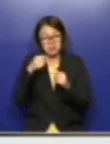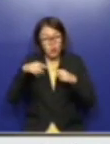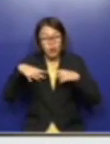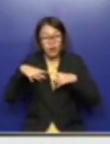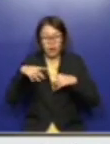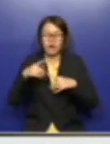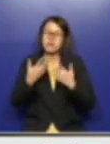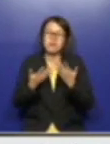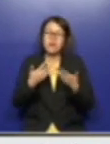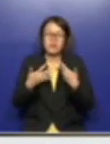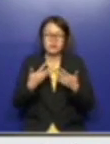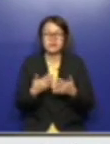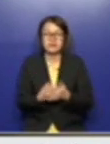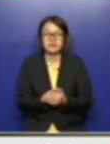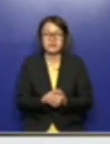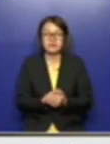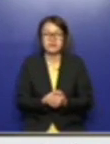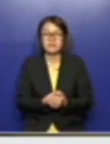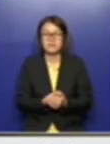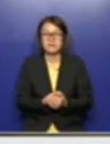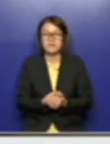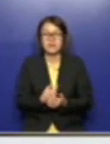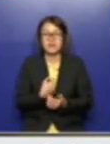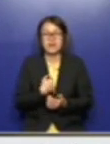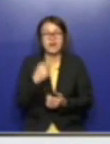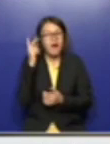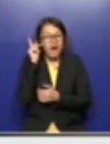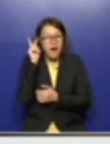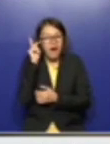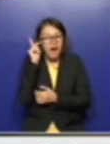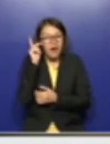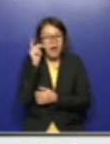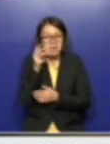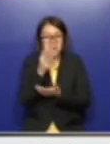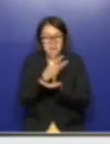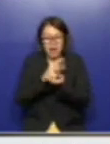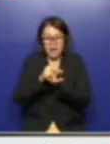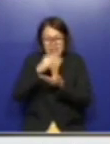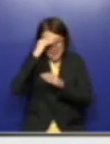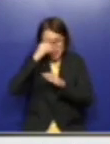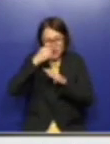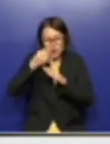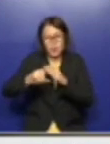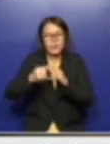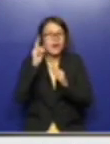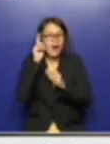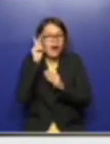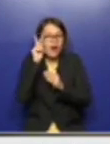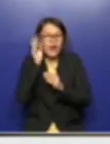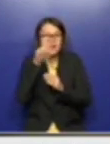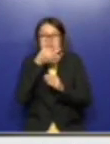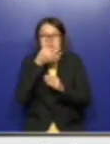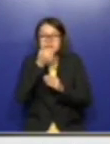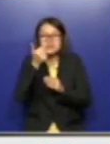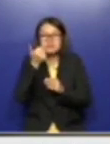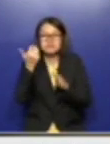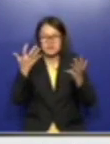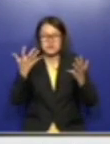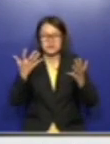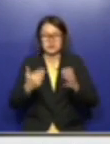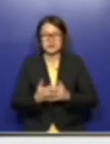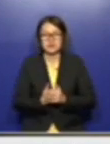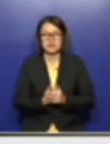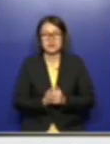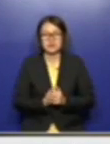ได้แต่เวลาผมเนี่ยเป็นนักข่าวตั้งแต่จบมหาวิทยาลัยมาท่านประธานครับไม่เคยทำอาชีพอื่นเลยแล้